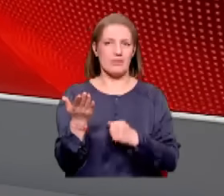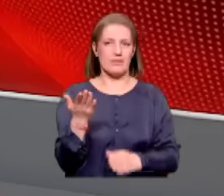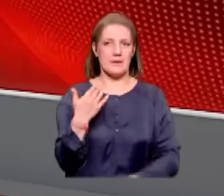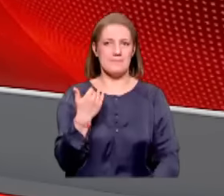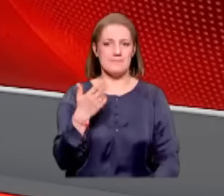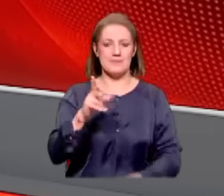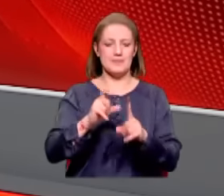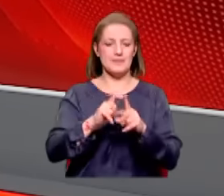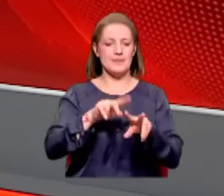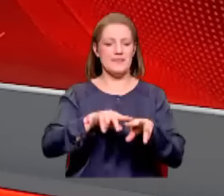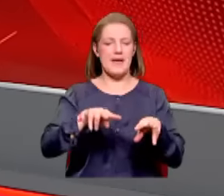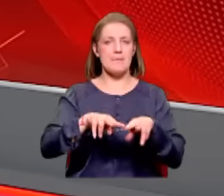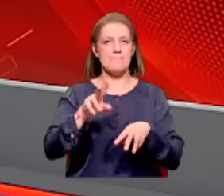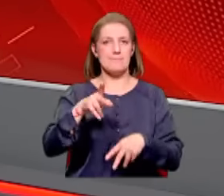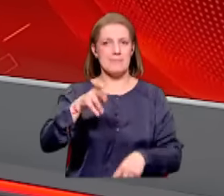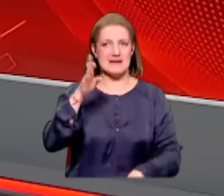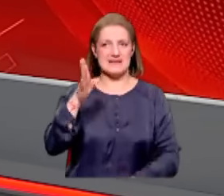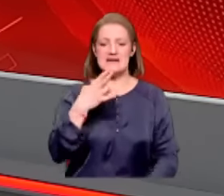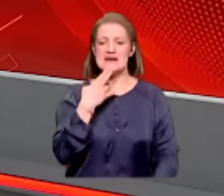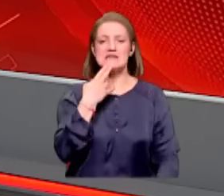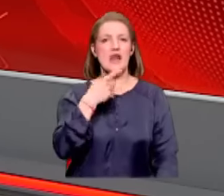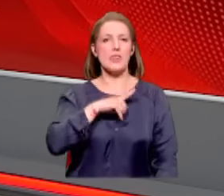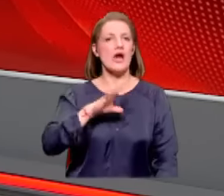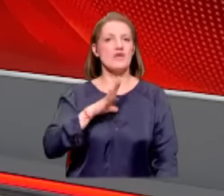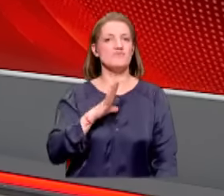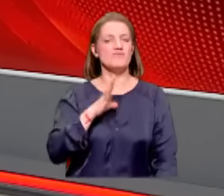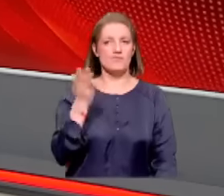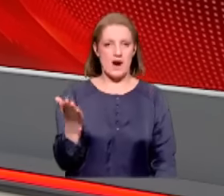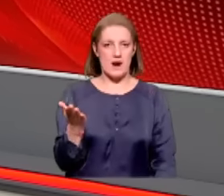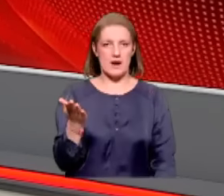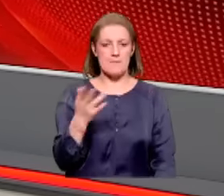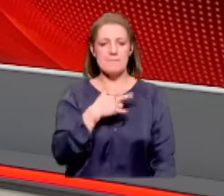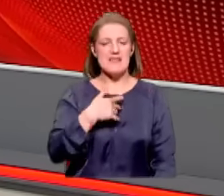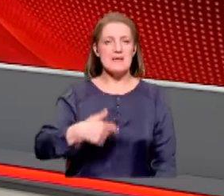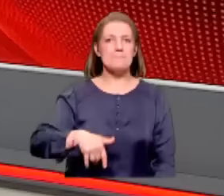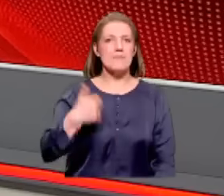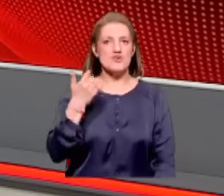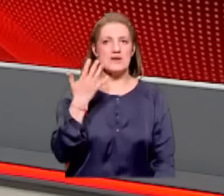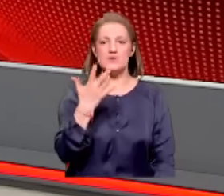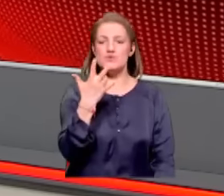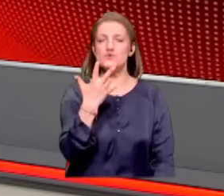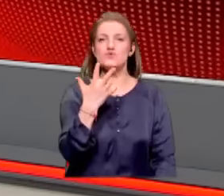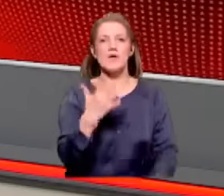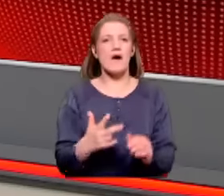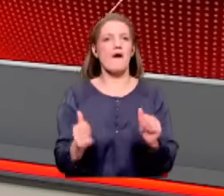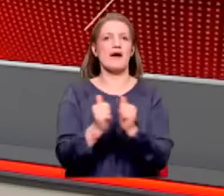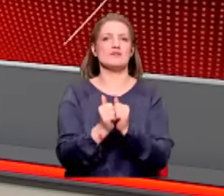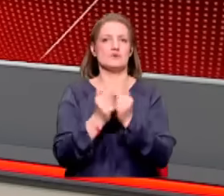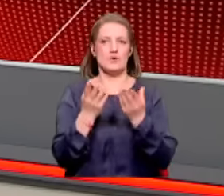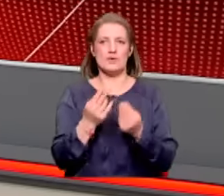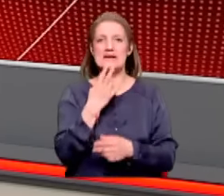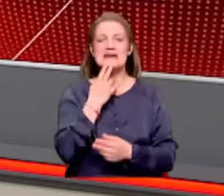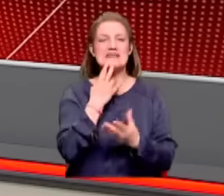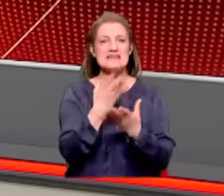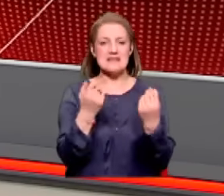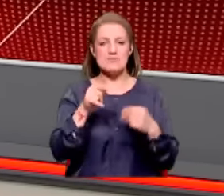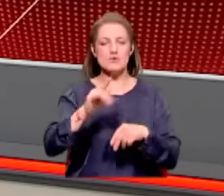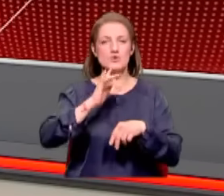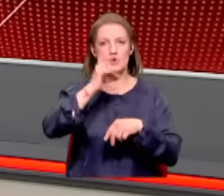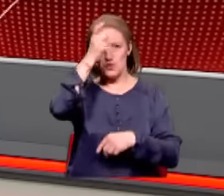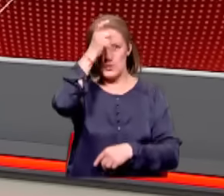DEM Parti'nin de kadın adayları var. Belediye başkanlıklarında 3 katına çıktı. Kadınlar bu